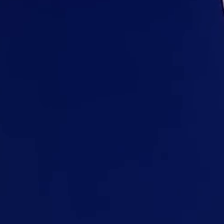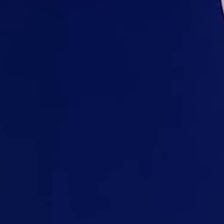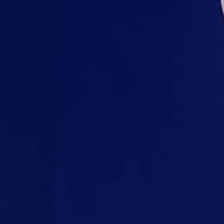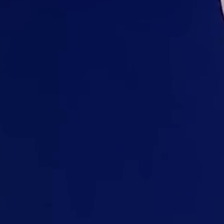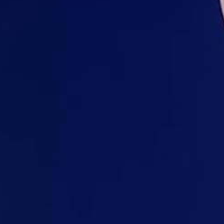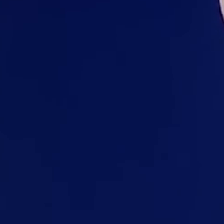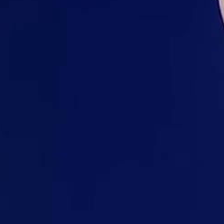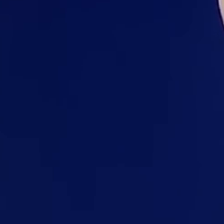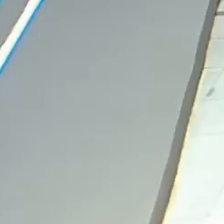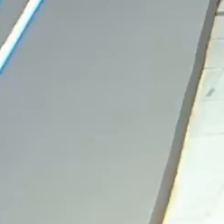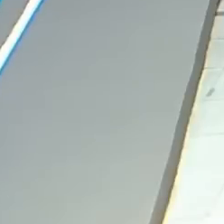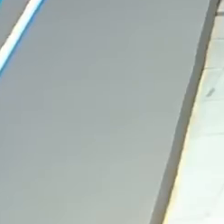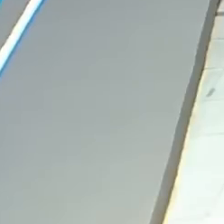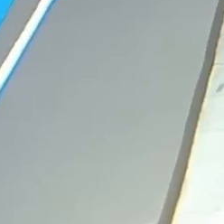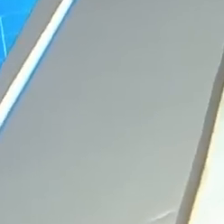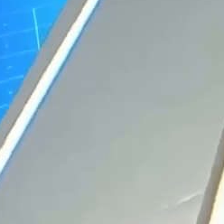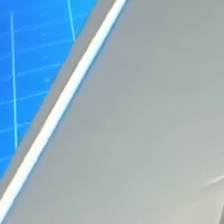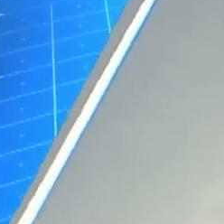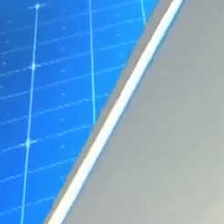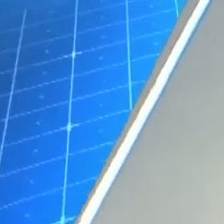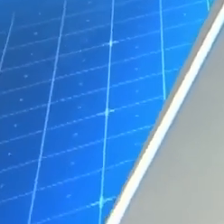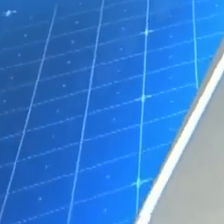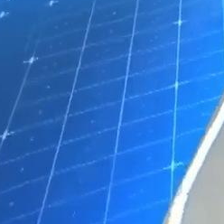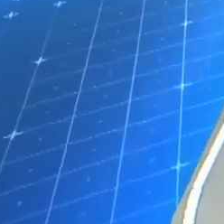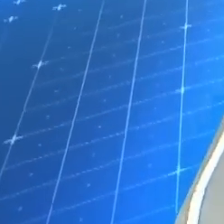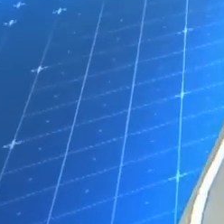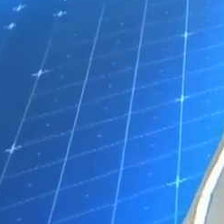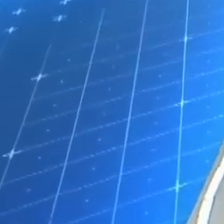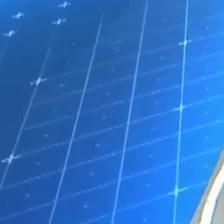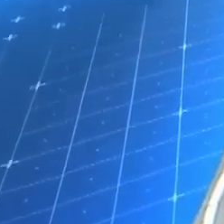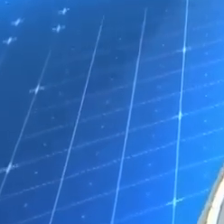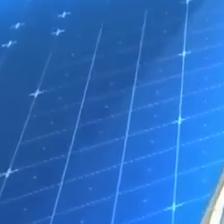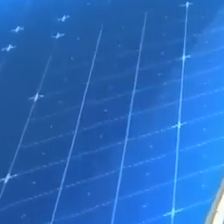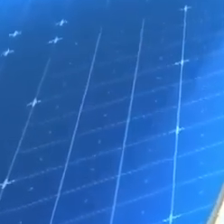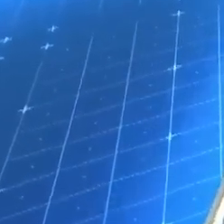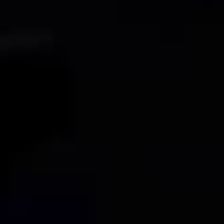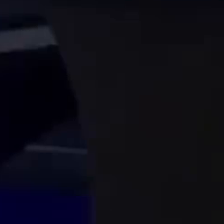para sa Pilipino. Sama-sama tayong magiging saksi!